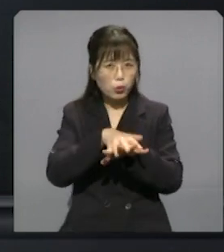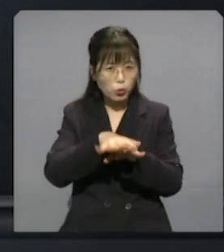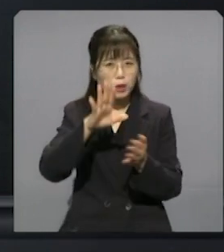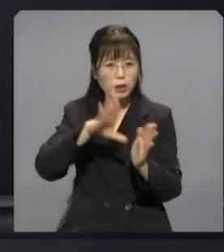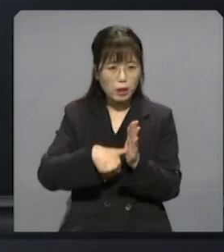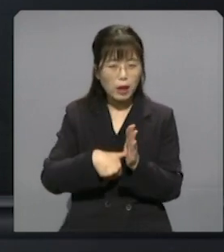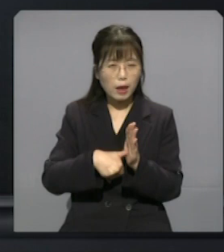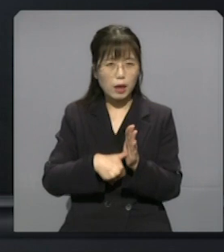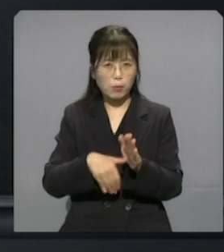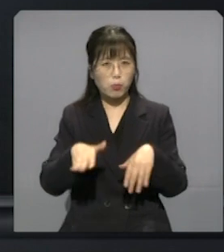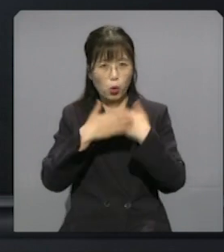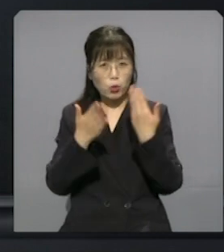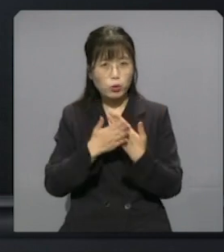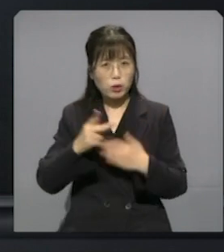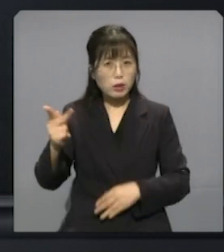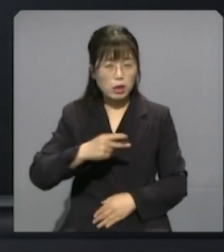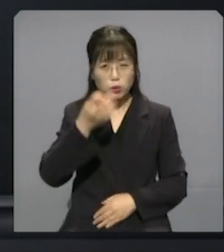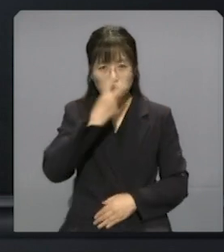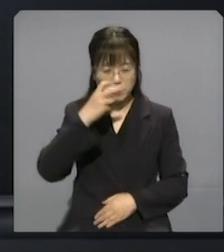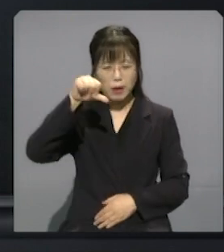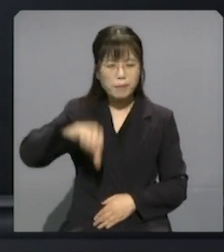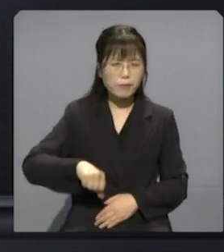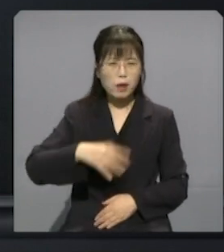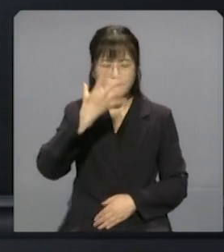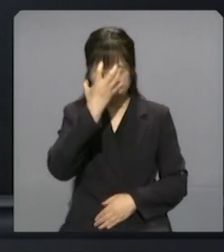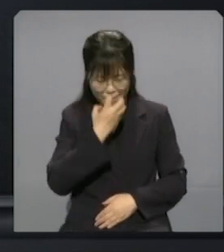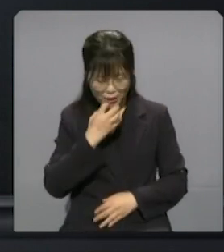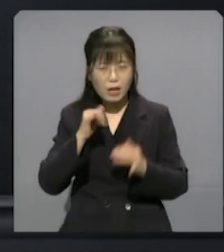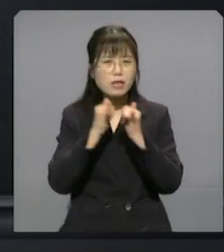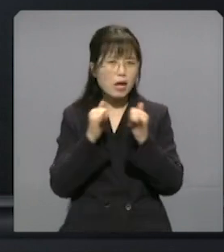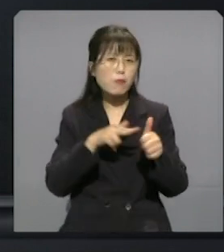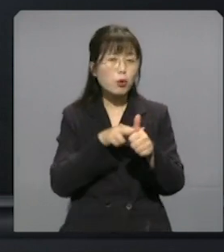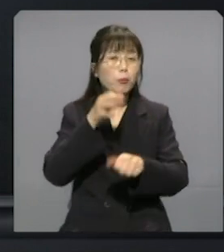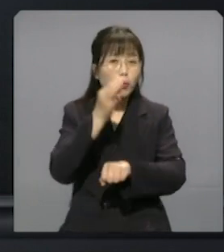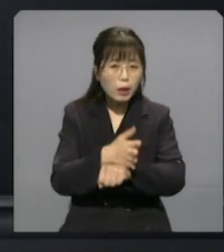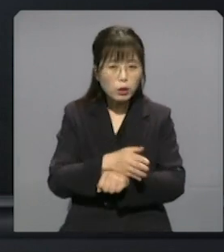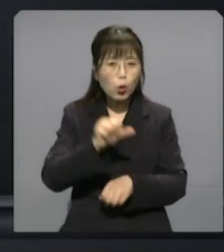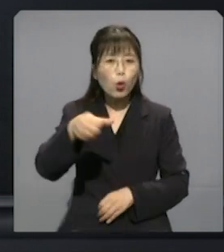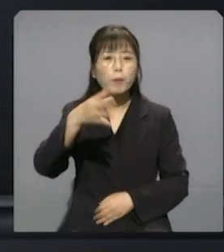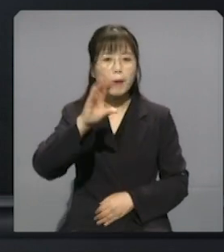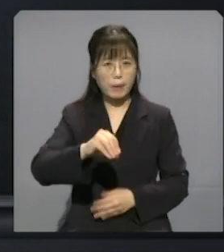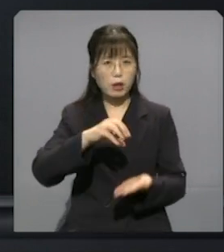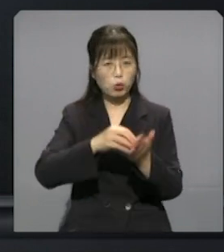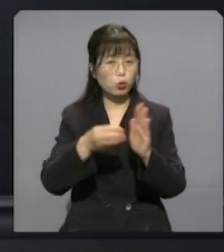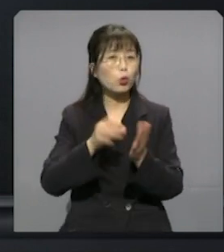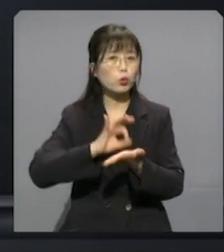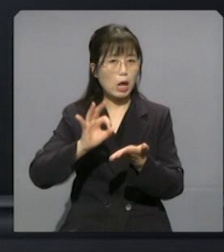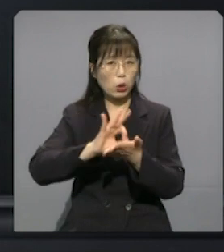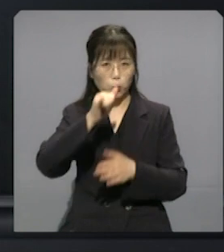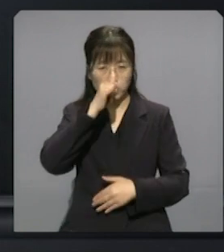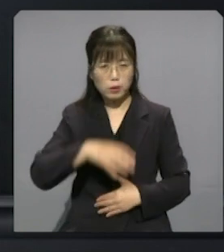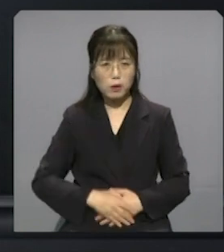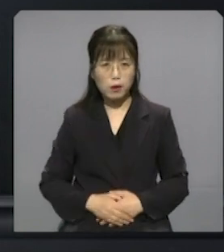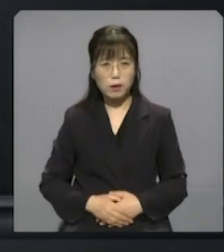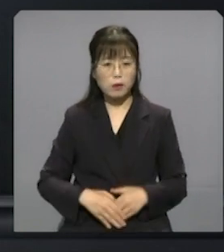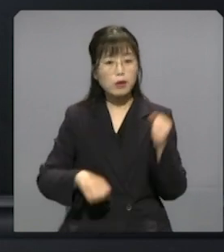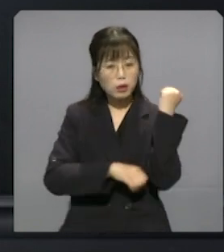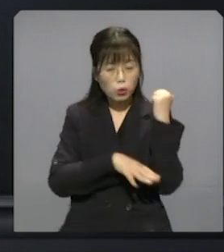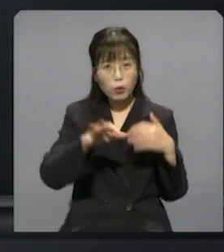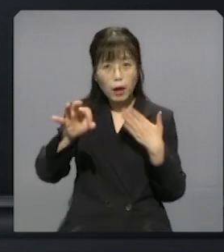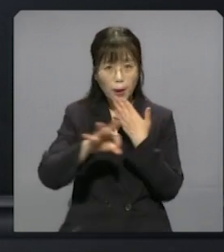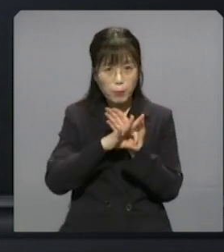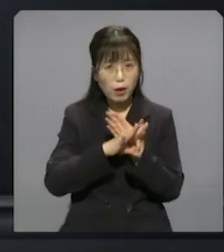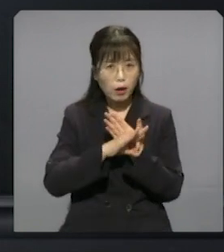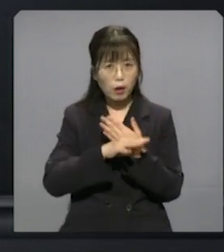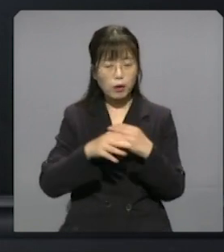모든 은행 대출 심사에서 떨어지고 낙담에 있는 사람 정보를 사는데 500만원까지 쓴다고 합니다 기준대로라면